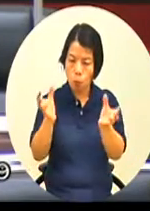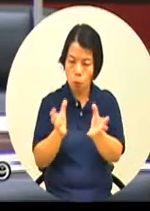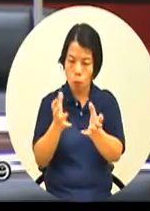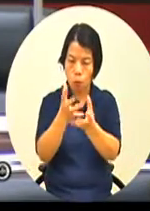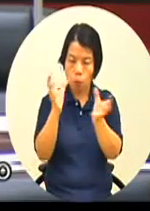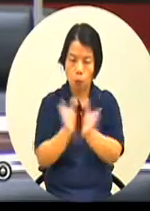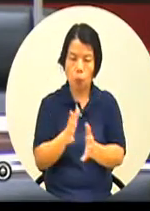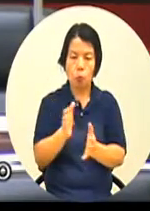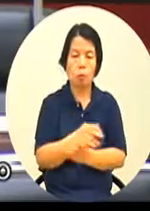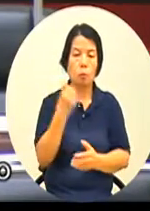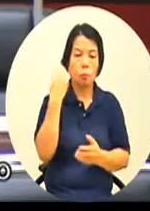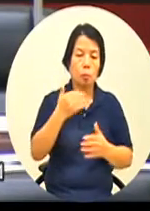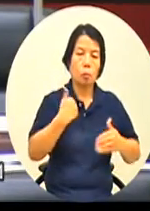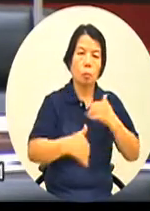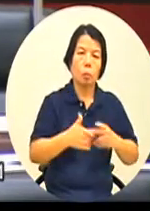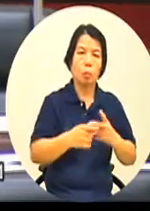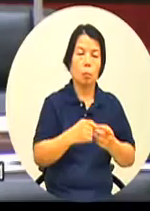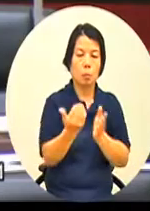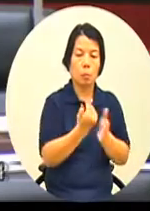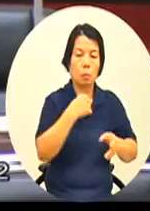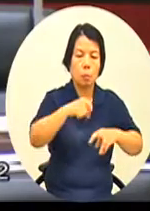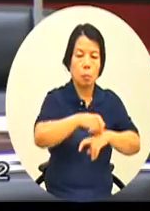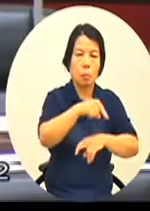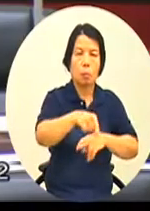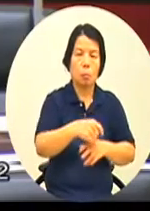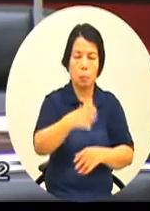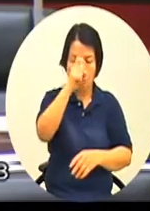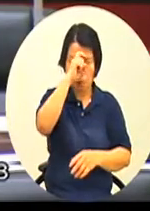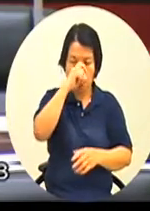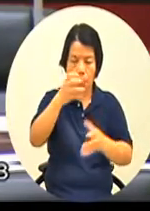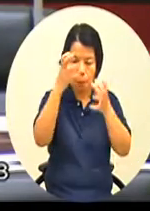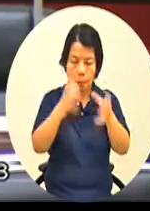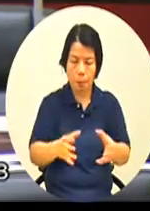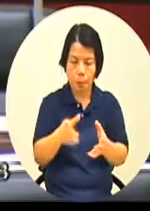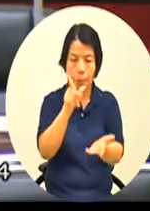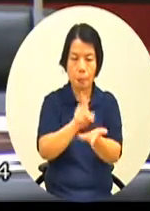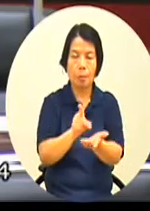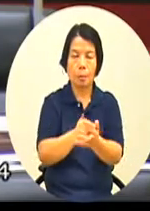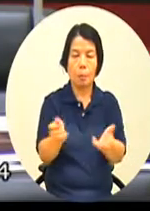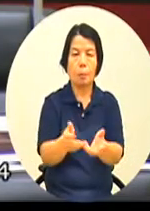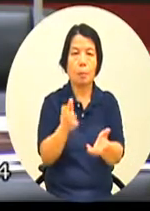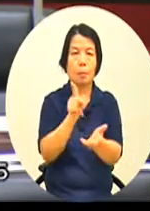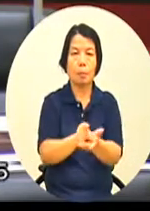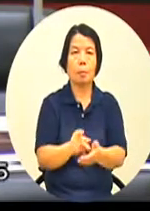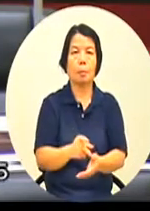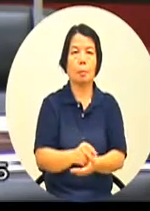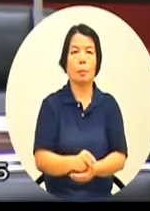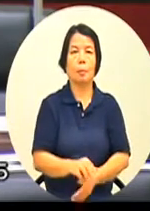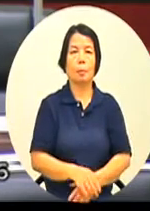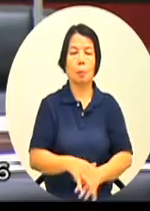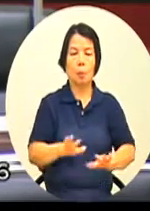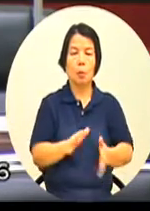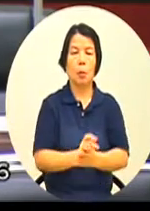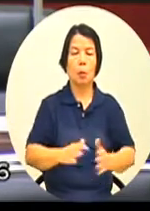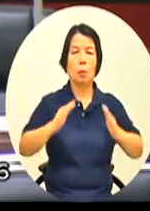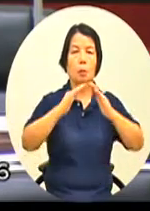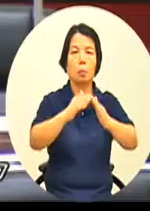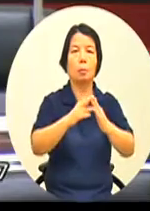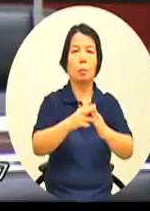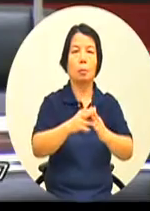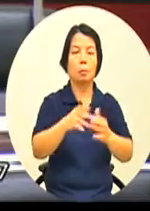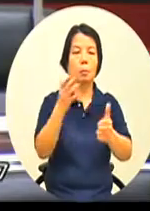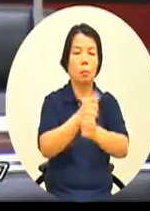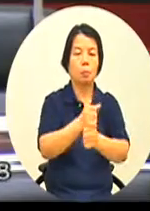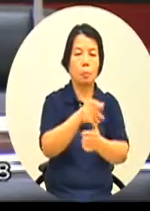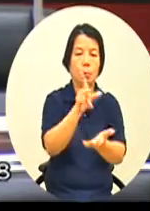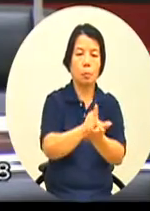前进区的里民他会希望在那里盖图书馆？那就跟市总图你去看就知道，高雄